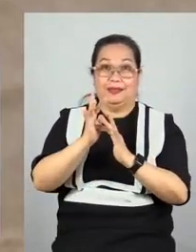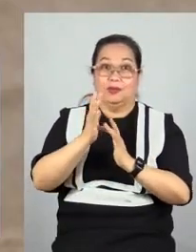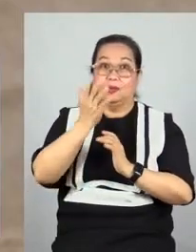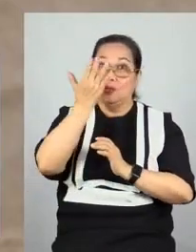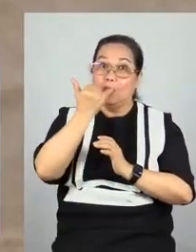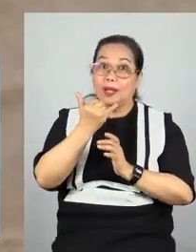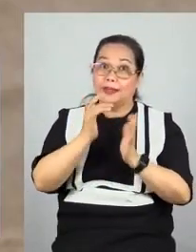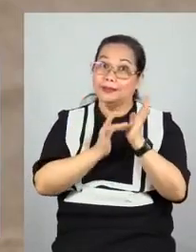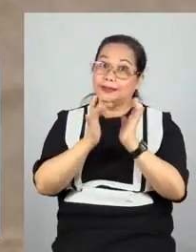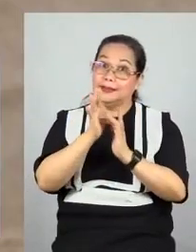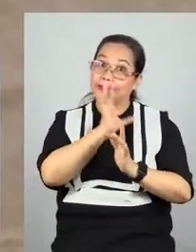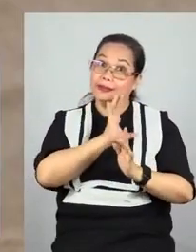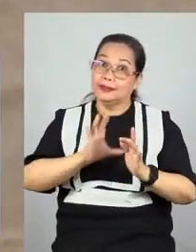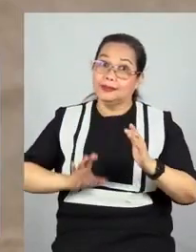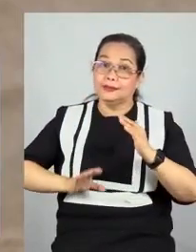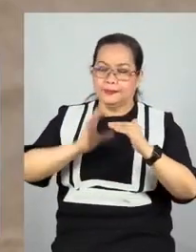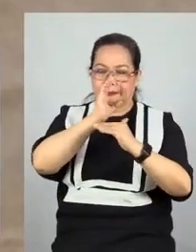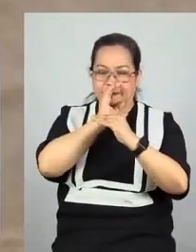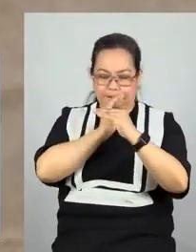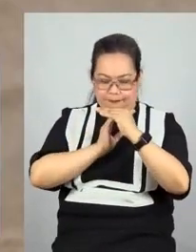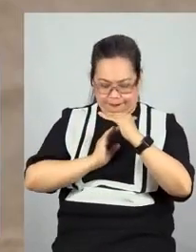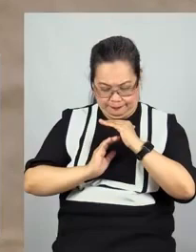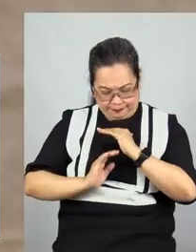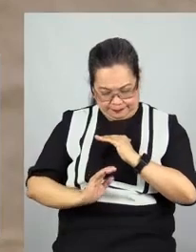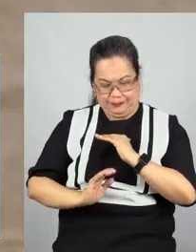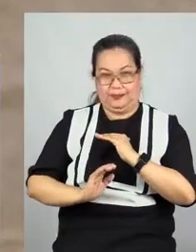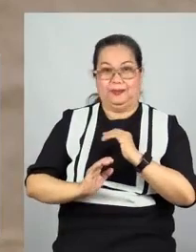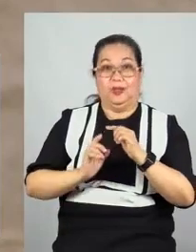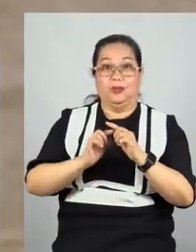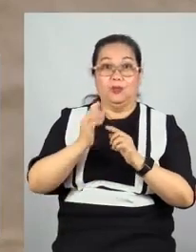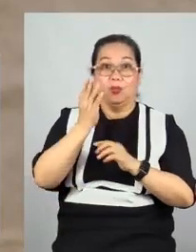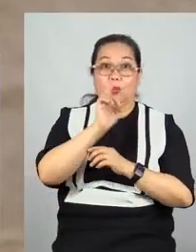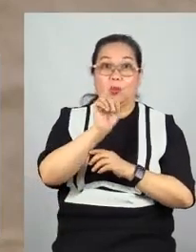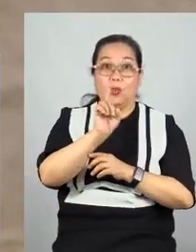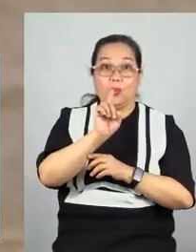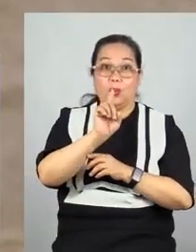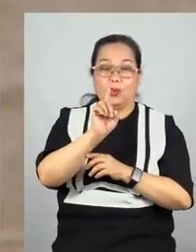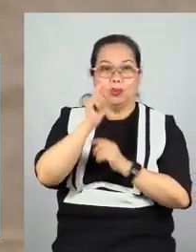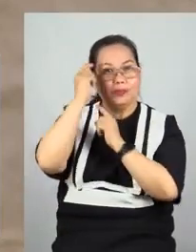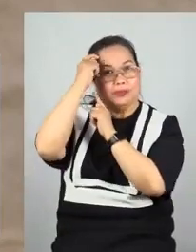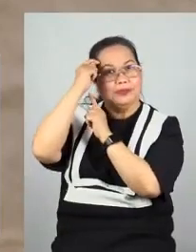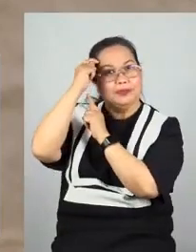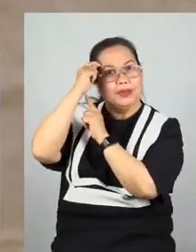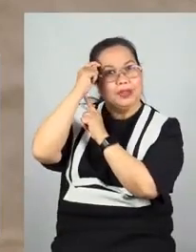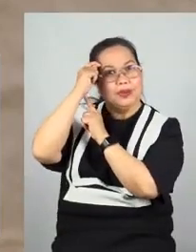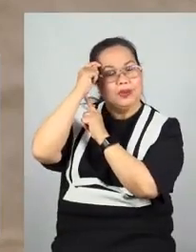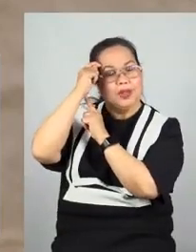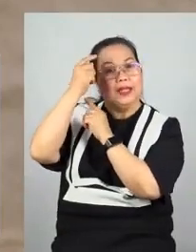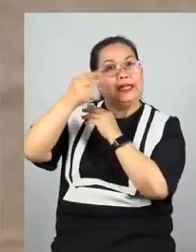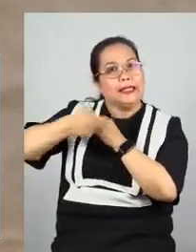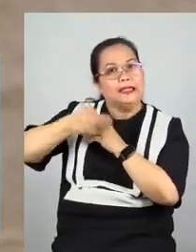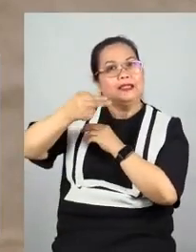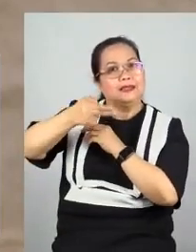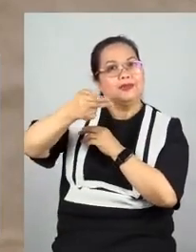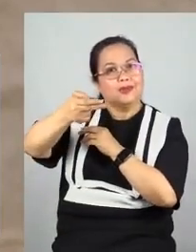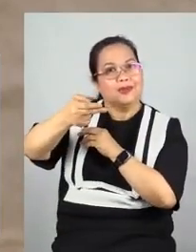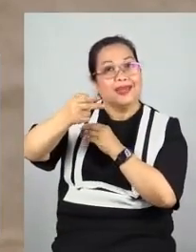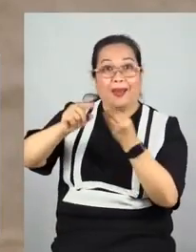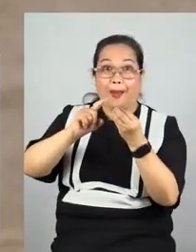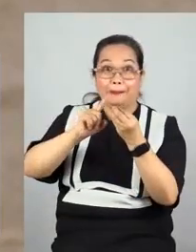pagpapakumbaba ng ating Panginoong Jesus. Ito rin ang theological account ng Pasko.